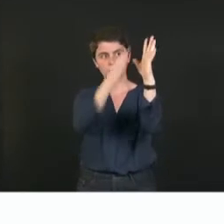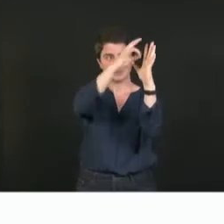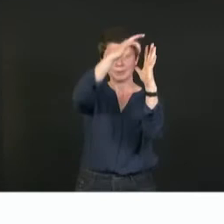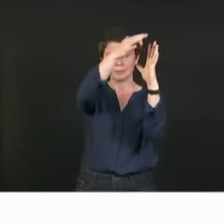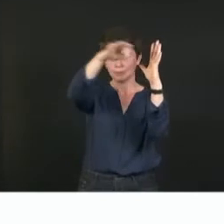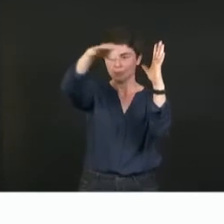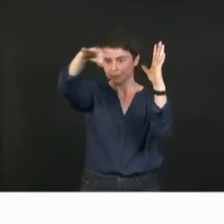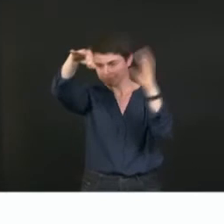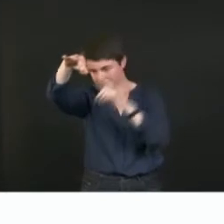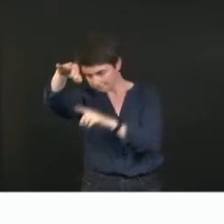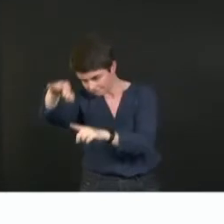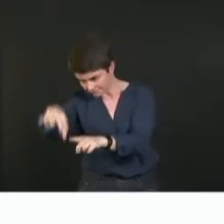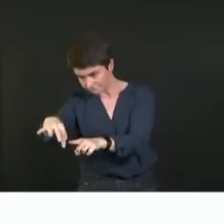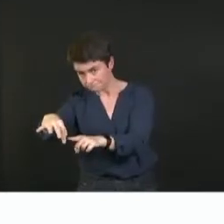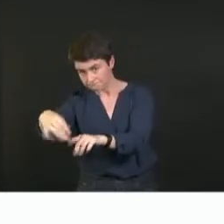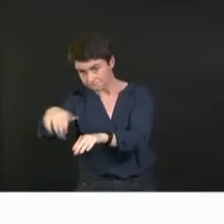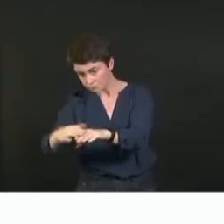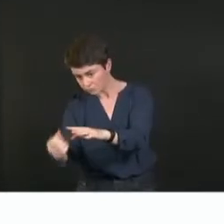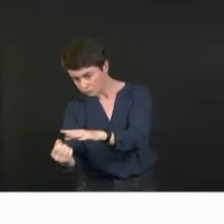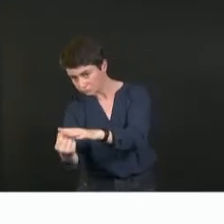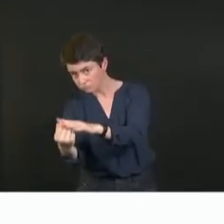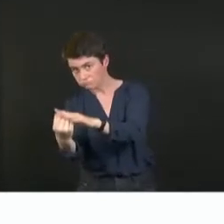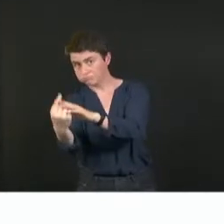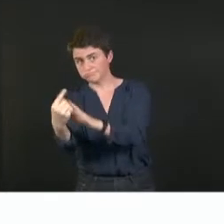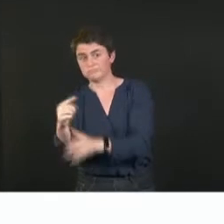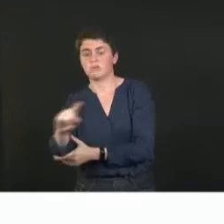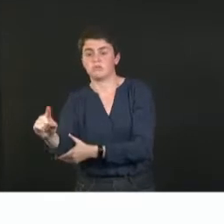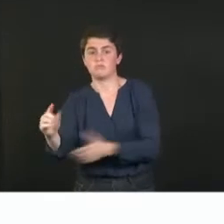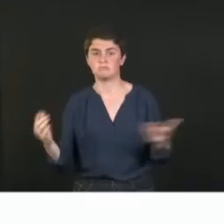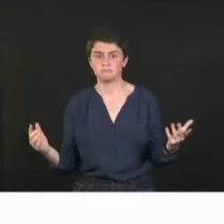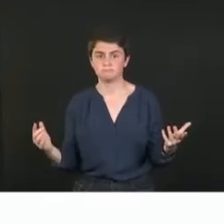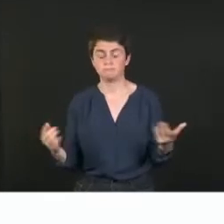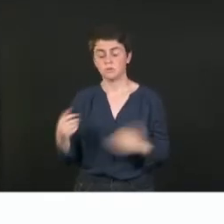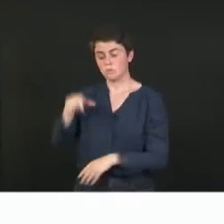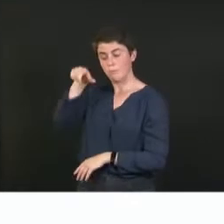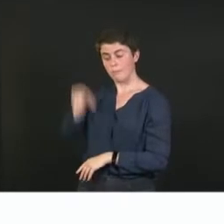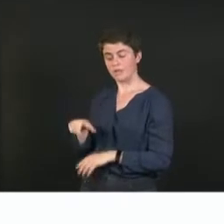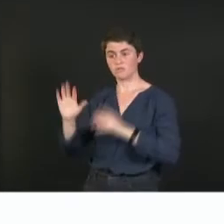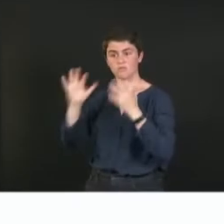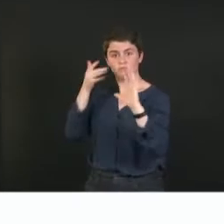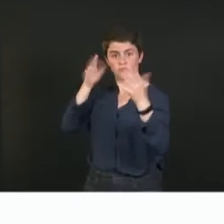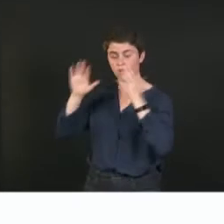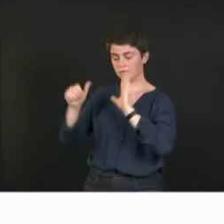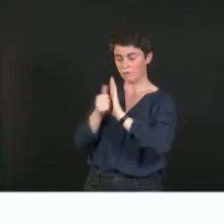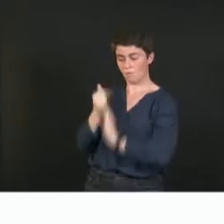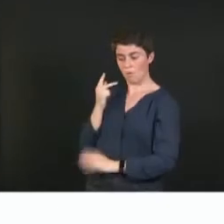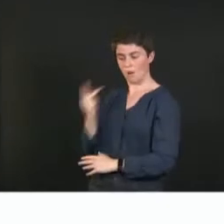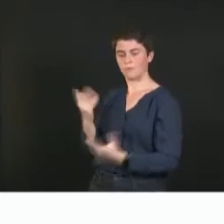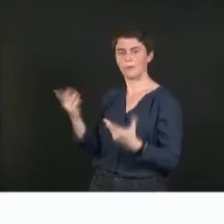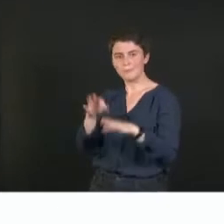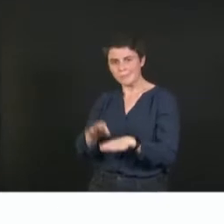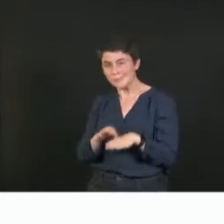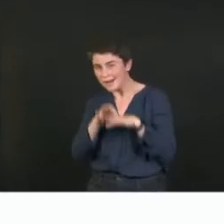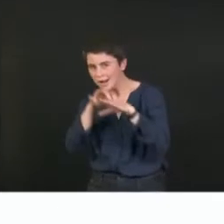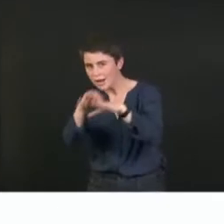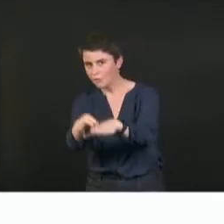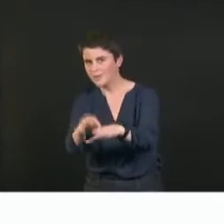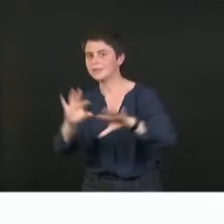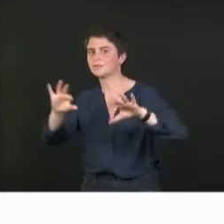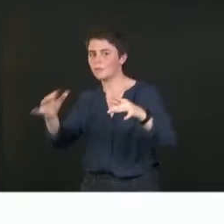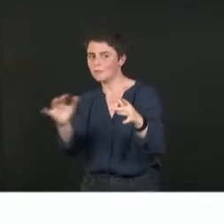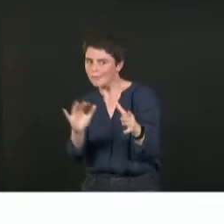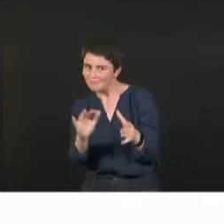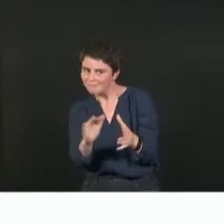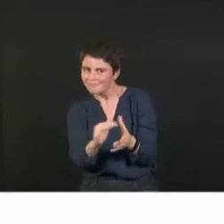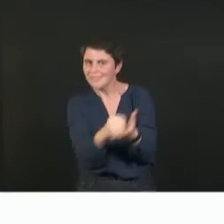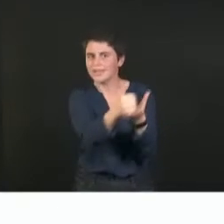bonne régénération des forêts. Et donc, encore une fois, les forestiers, dans leur rôle d'accompagner la nature, vont faire un petit peu de migration